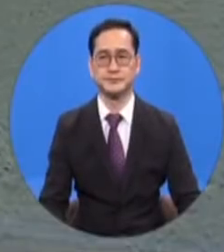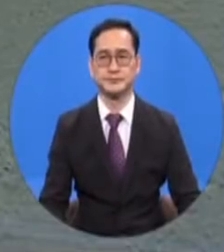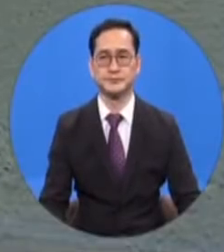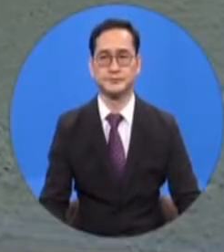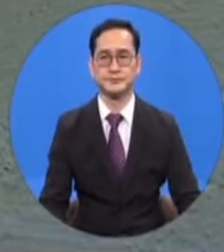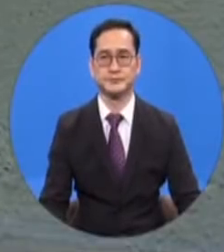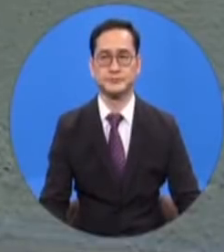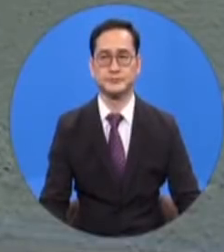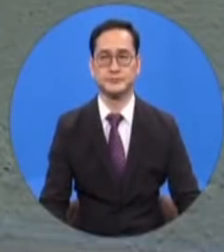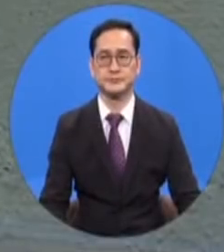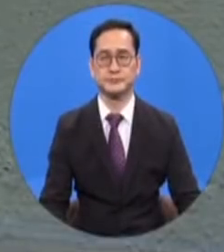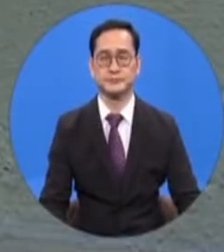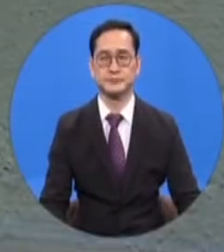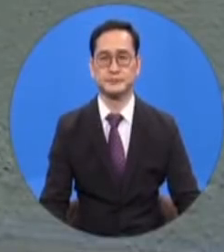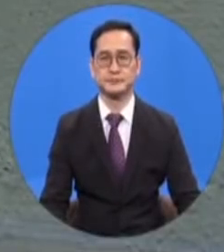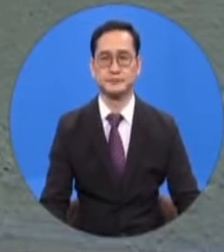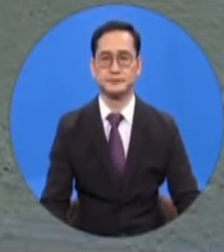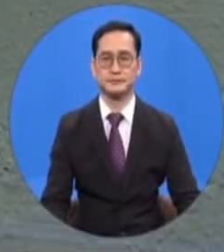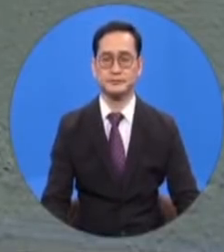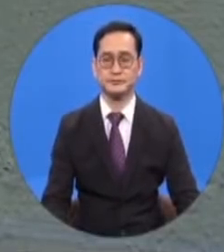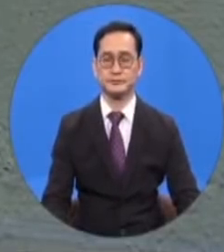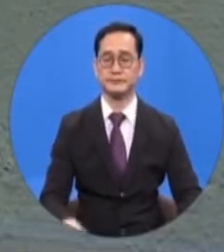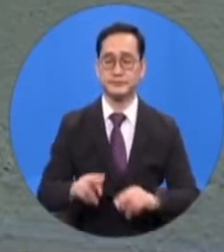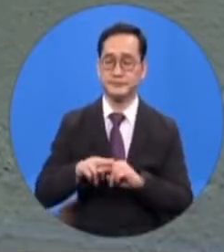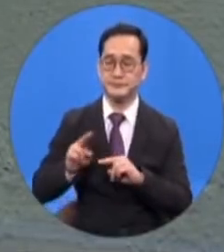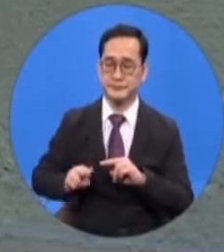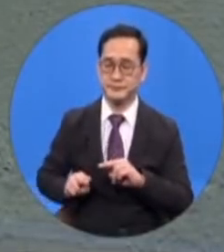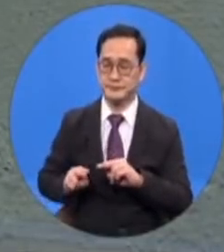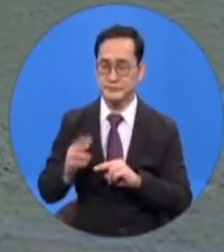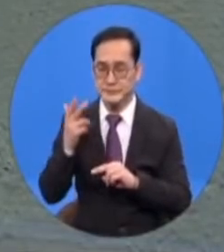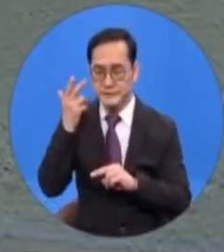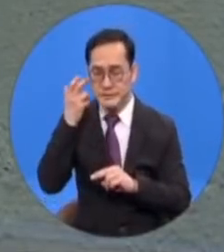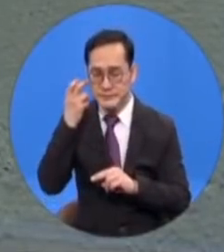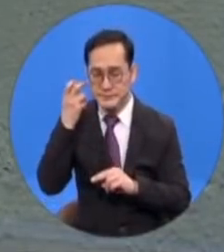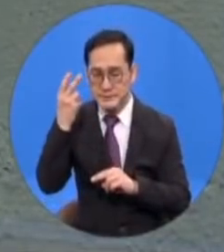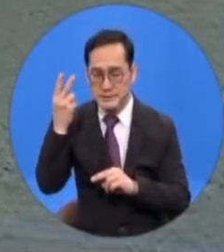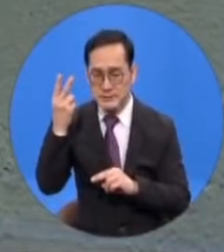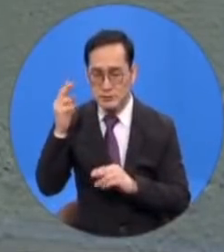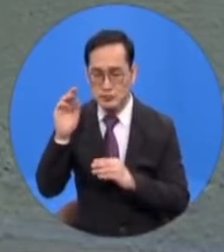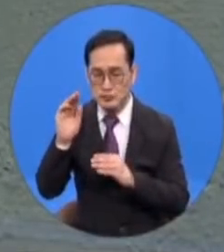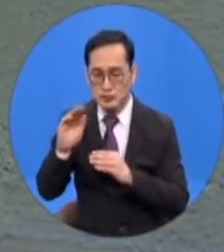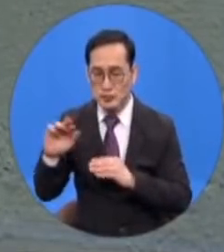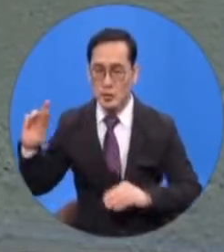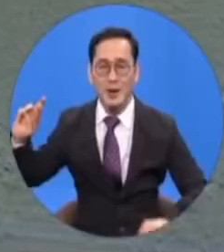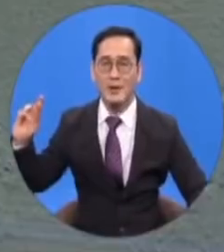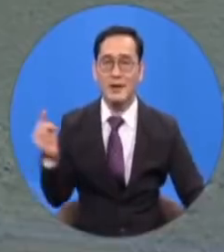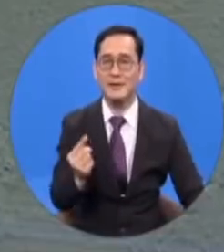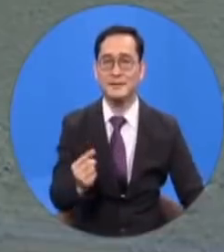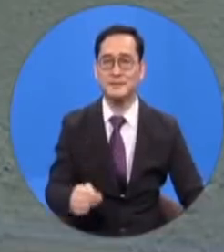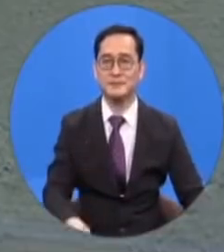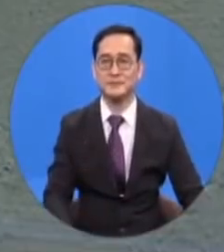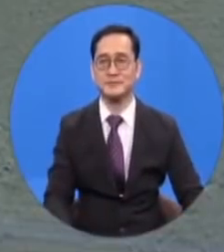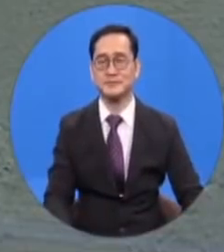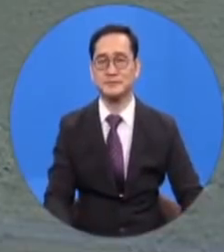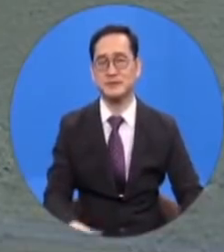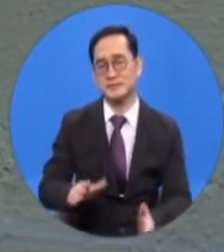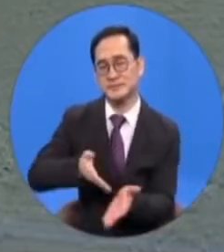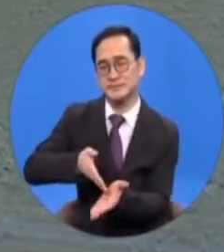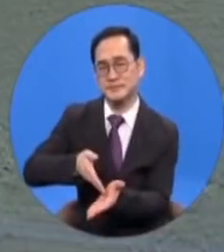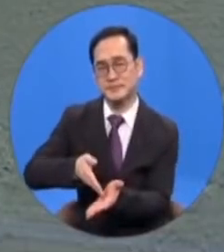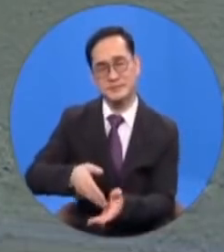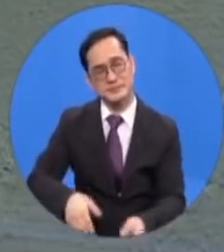사퇴 72일 만에 지금 컴백했는데 윤희숙 의원 어제 지금 이 쏟아내놓은 말을